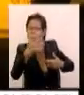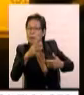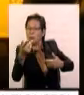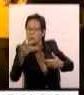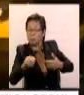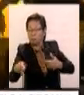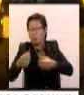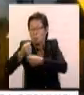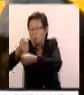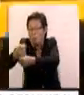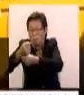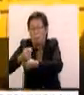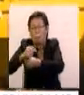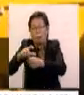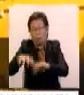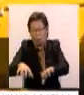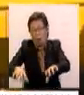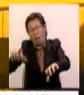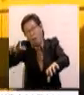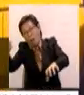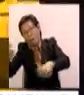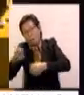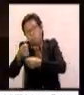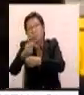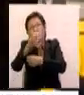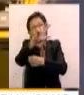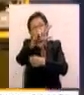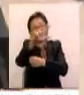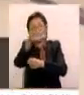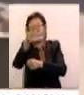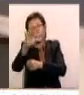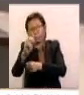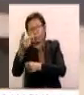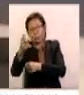adalah Atbara dan Jedarif, 350